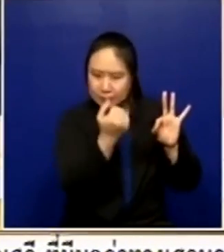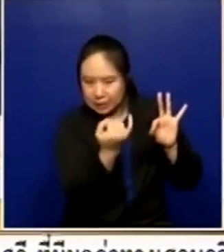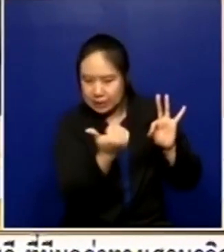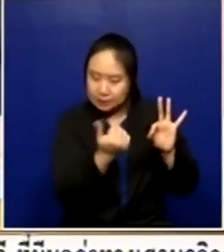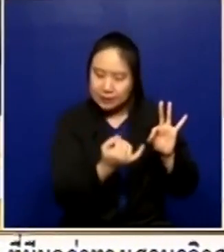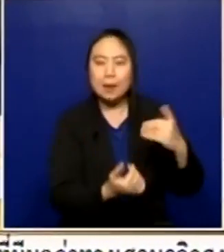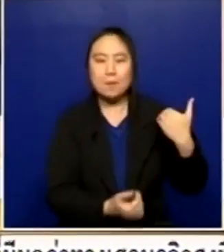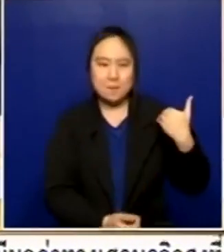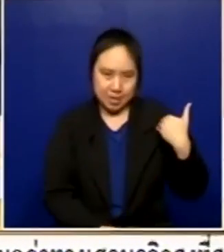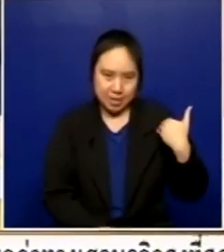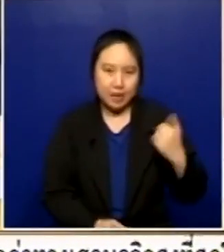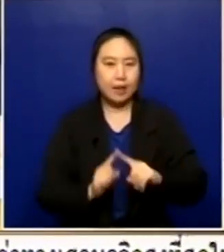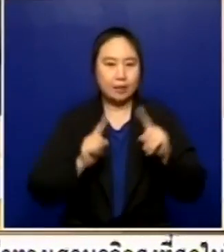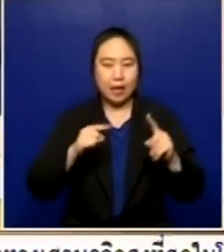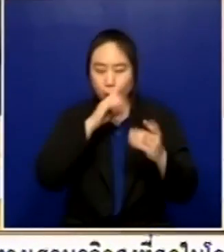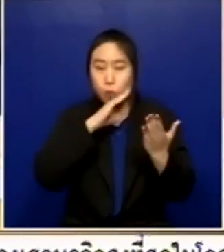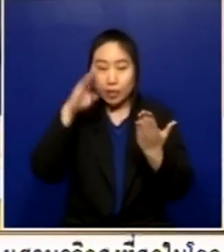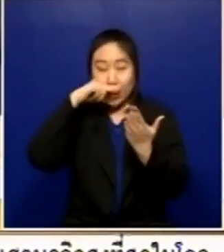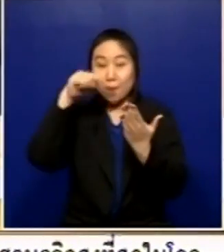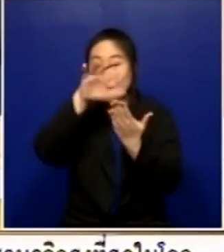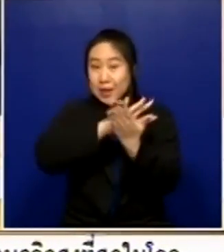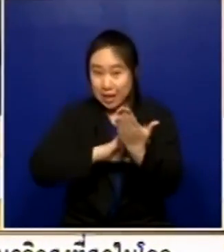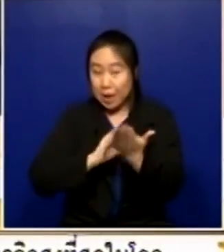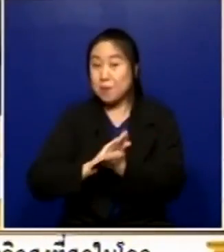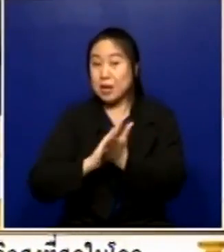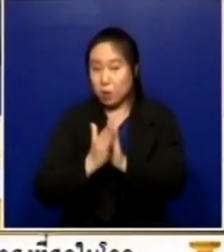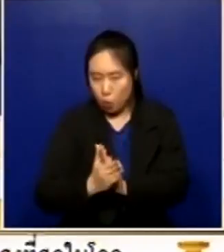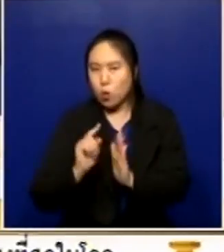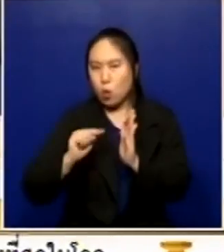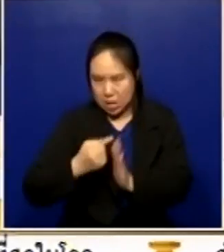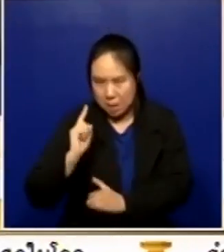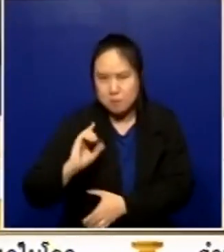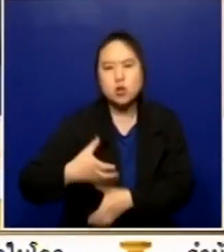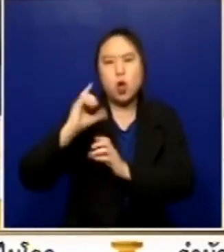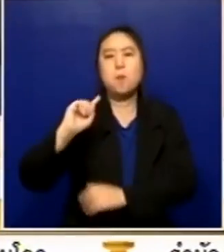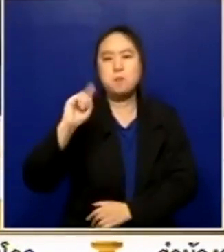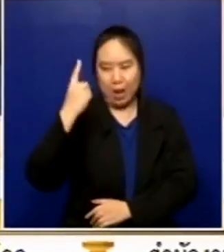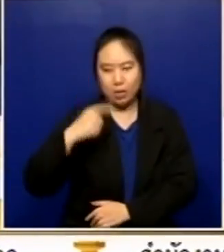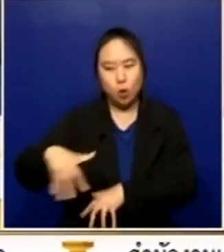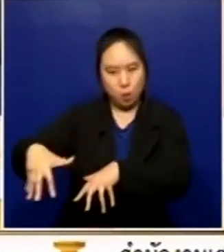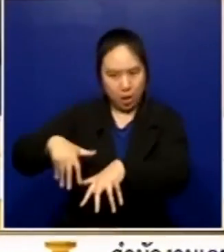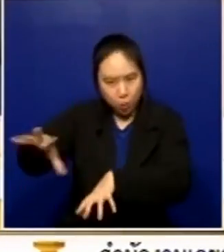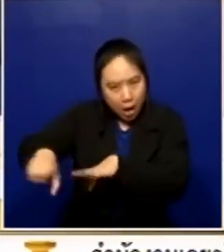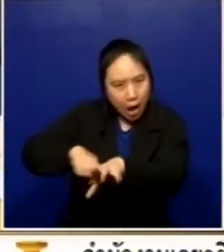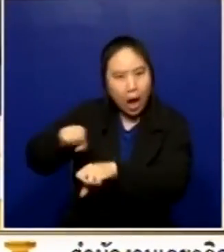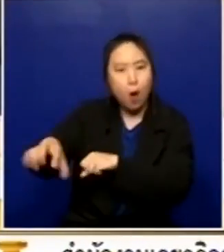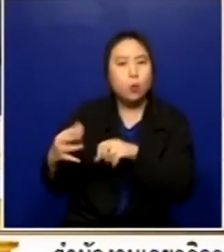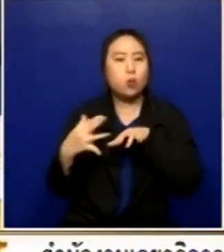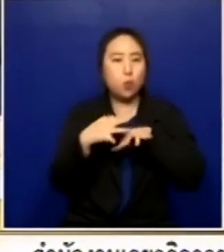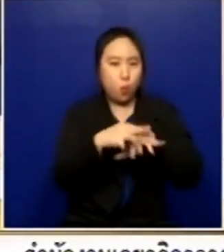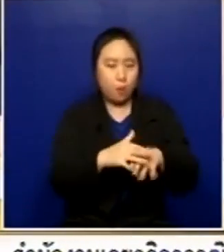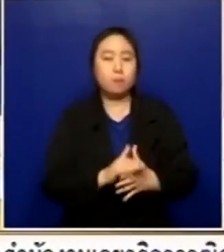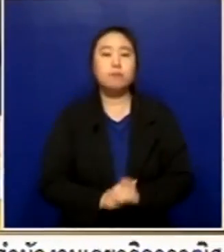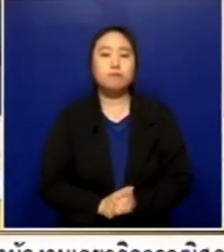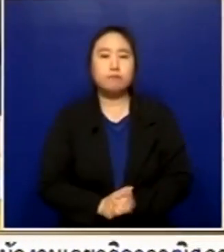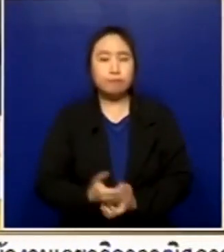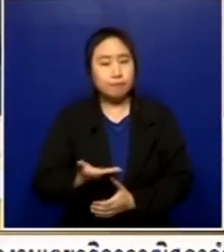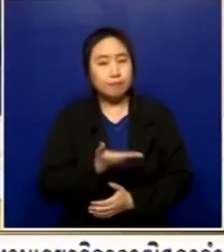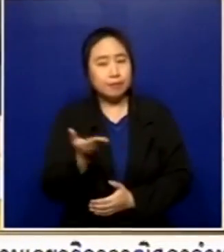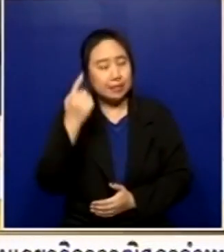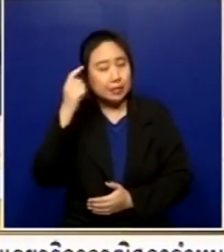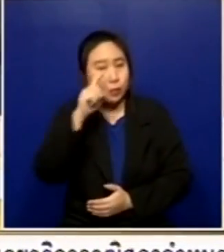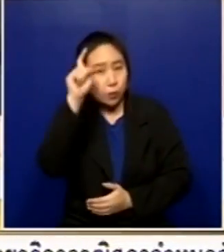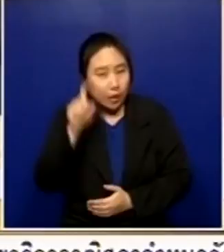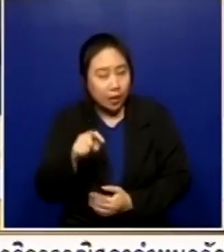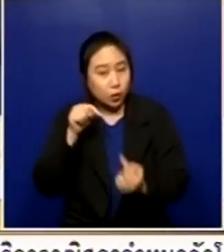แต่ถ้าจะไปทั่วประเทศควรต้องเริ่มต้นกันใหม่ดอาชาชนมีส่วนร่วมนะครับที่ท่านติดใจประเด็นเรื่องการปฏิรูปการ